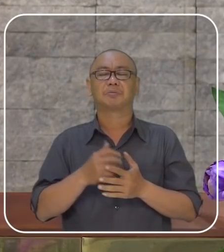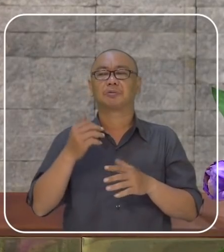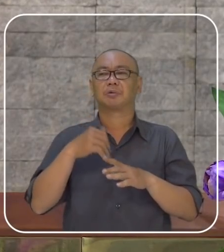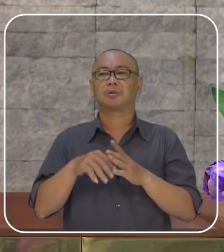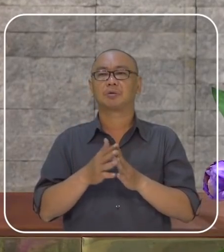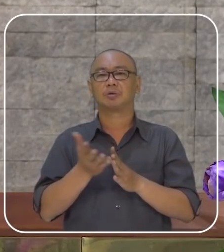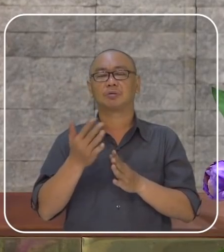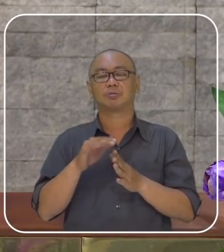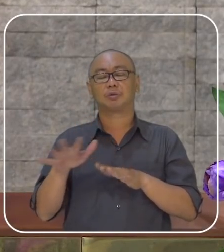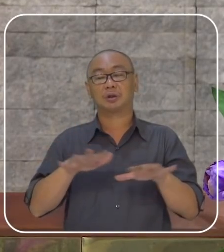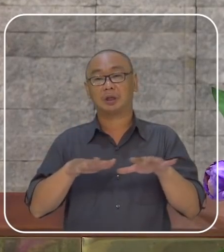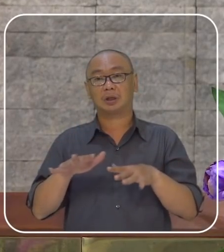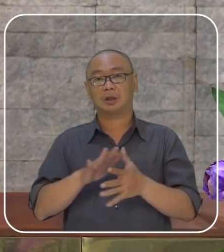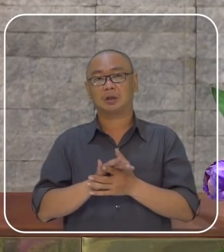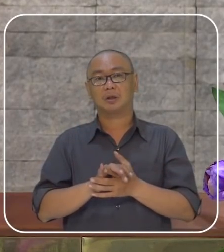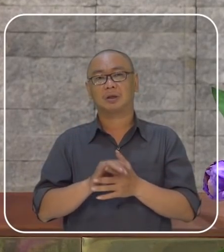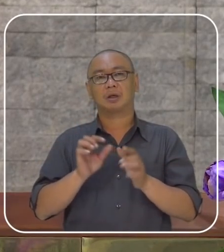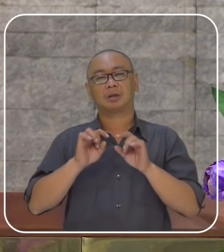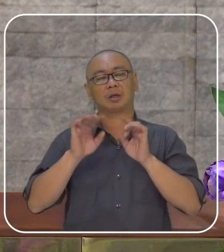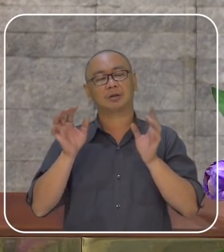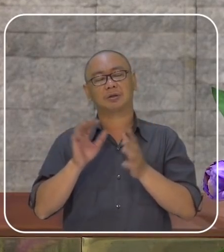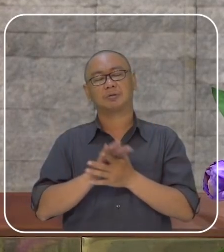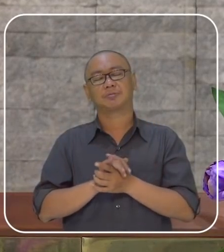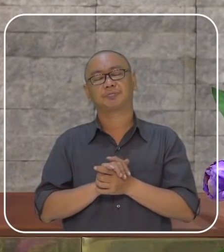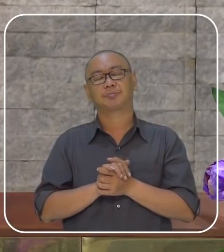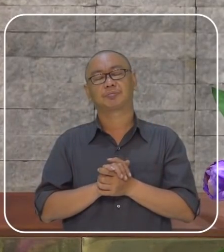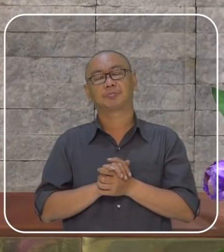dalam rencana-rencana daripada pemerintahan dan bangsa kami.